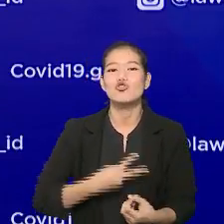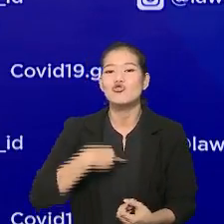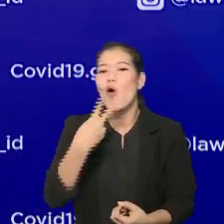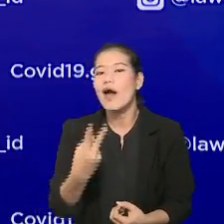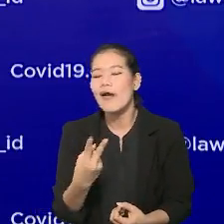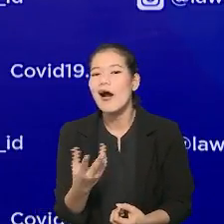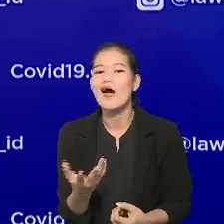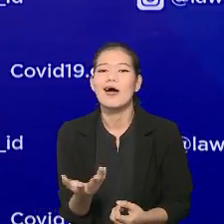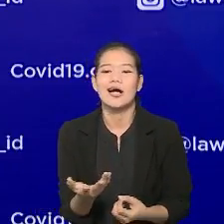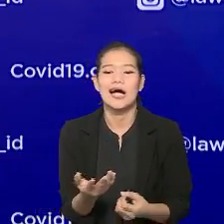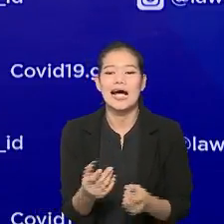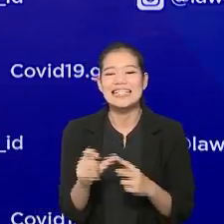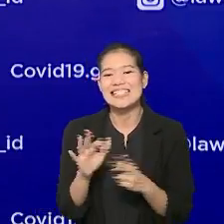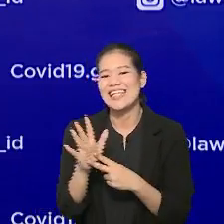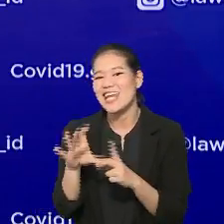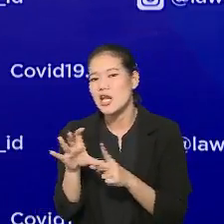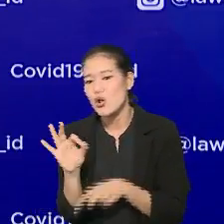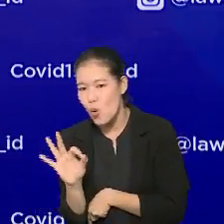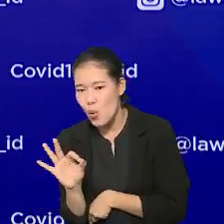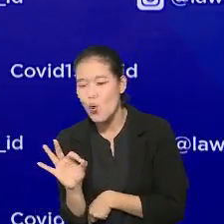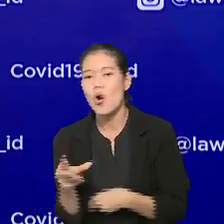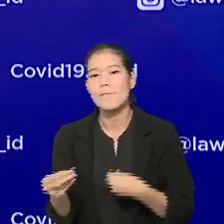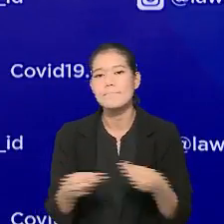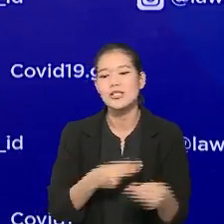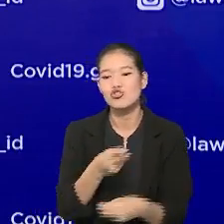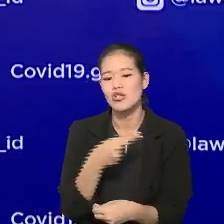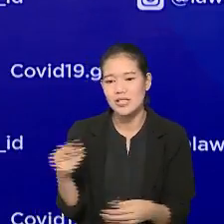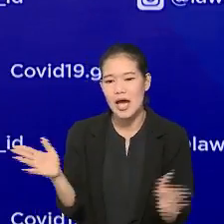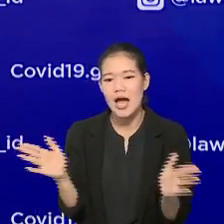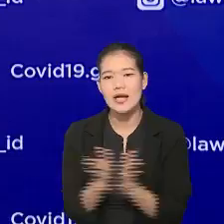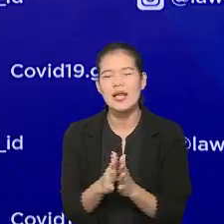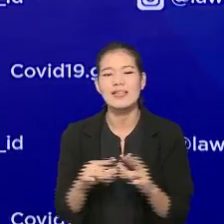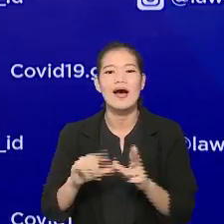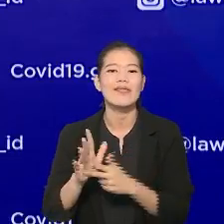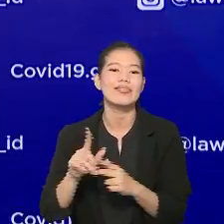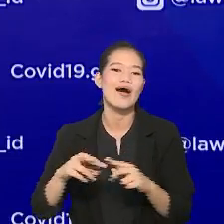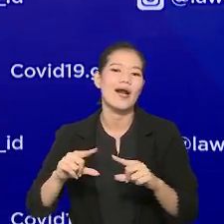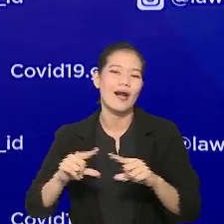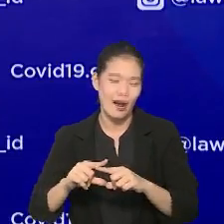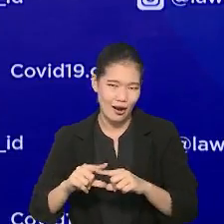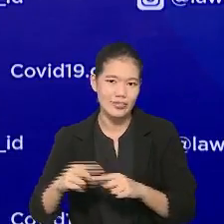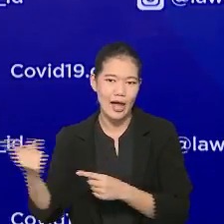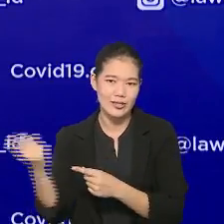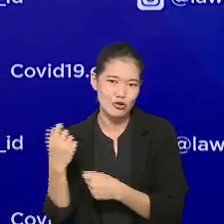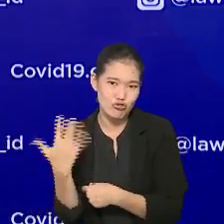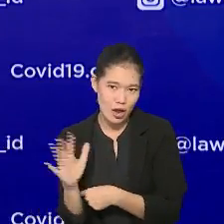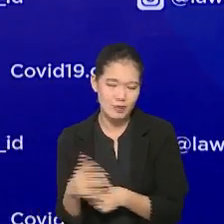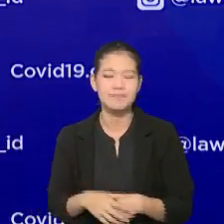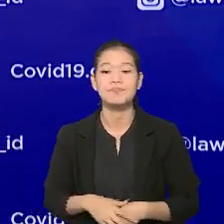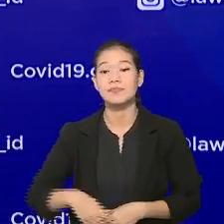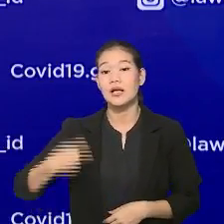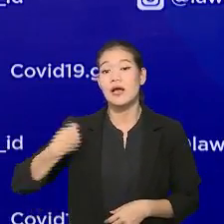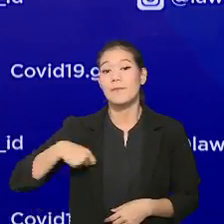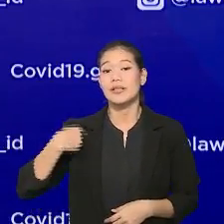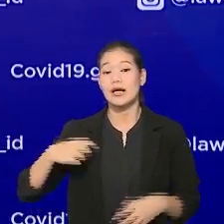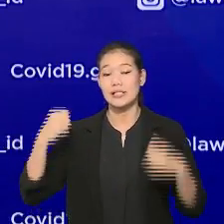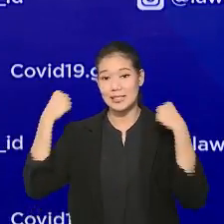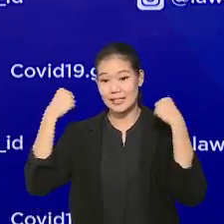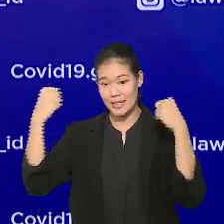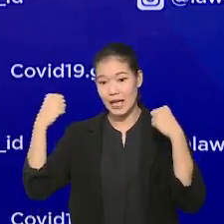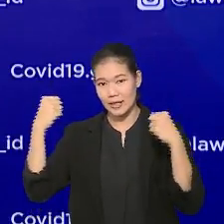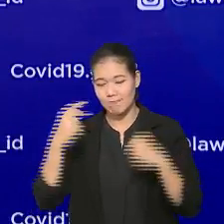Suara.com, Sindo, Bisnis Indonesia, dan Antaranews.com. Kementerian